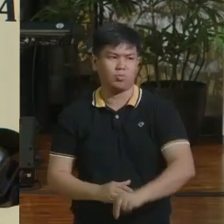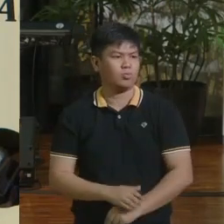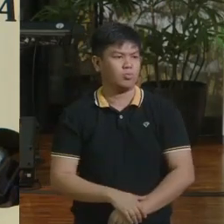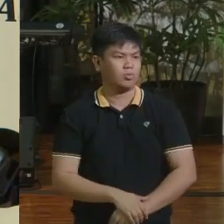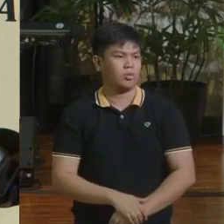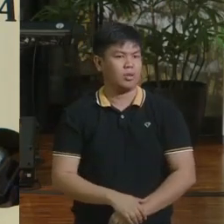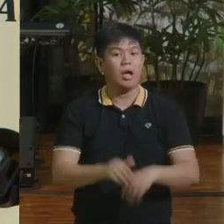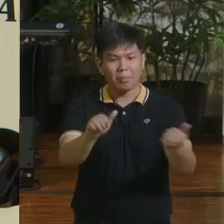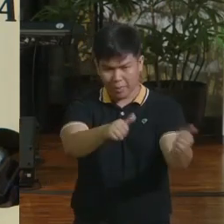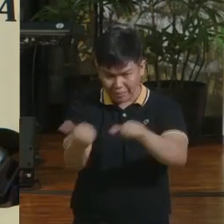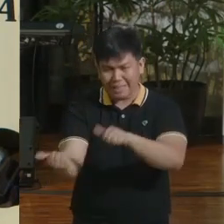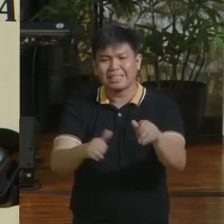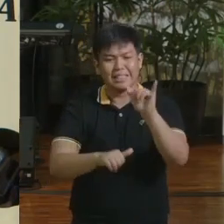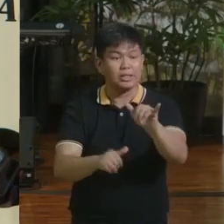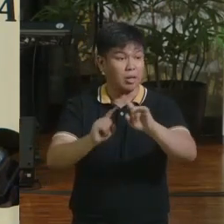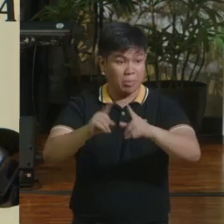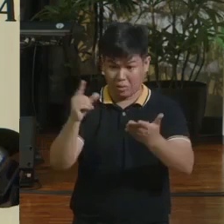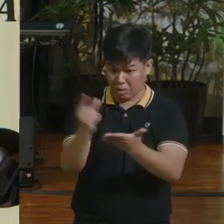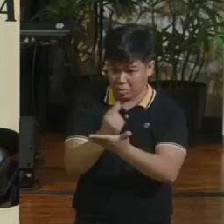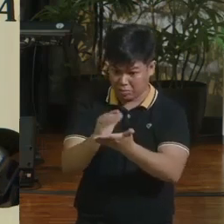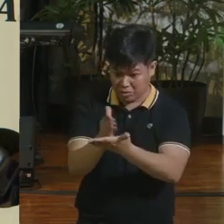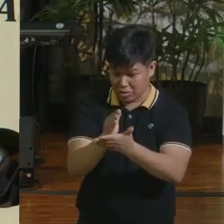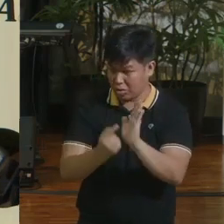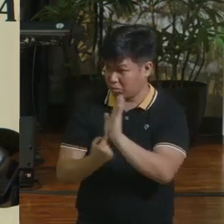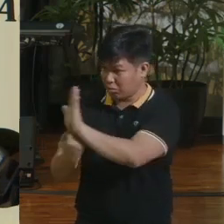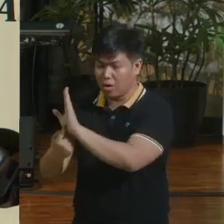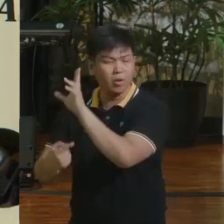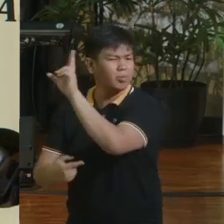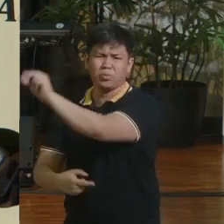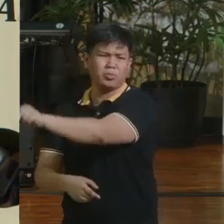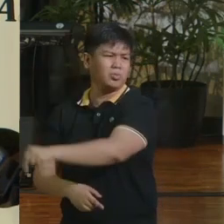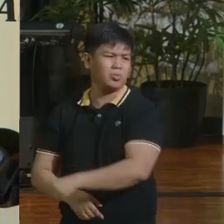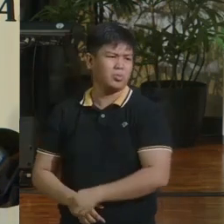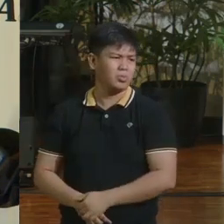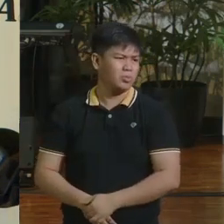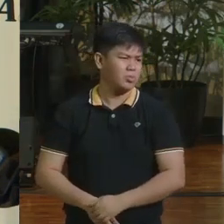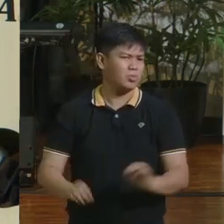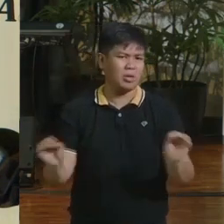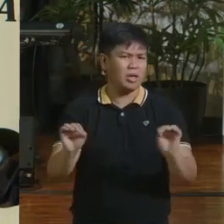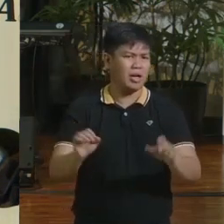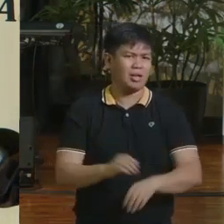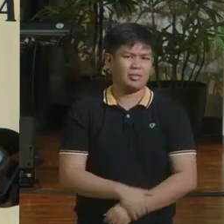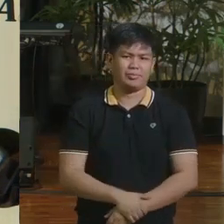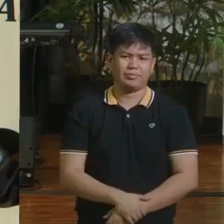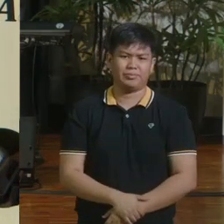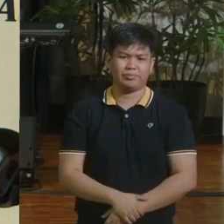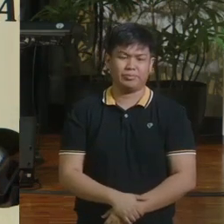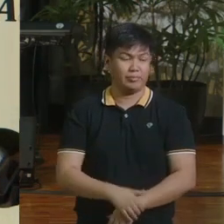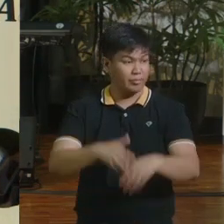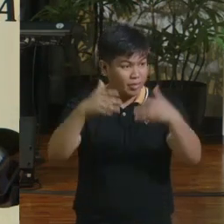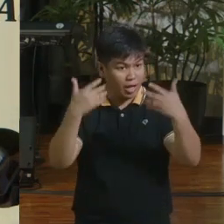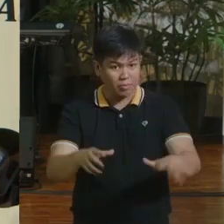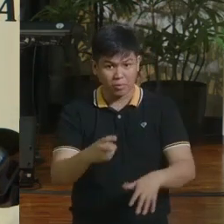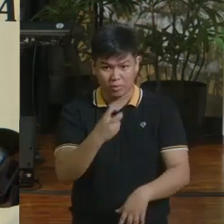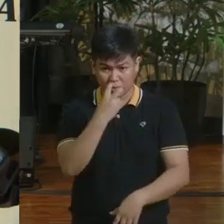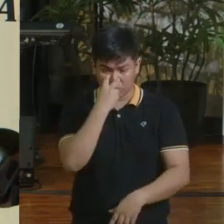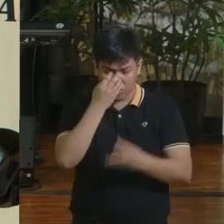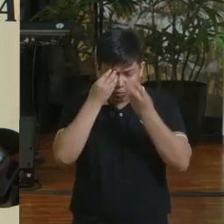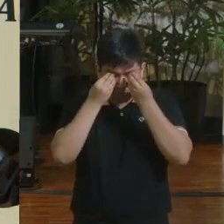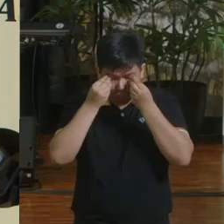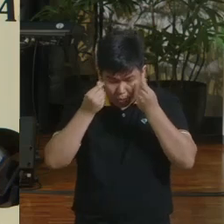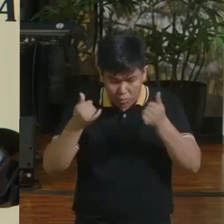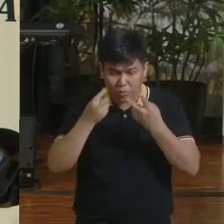siya. At nagkaroon siya ng paningin. Pagkatapos noon, immediately after, ay nag-preach na